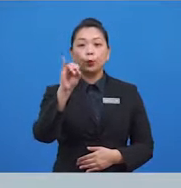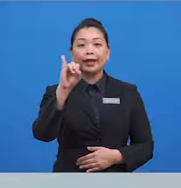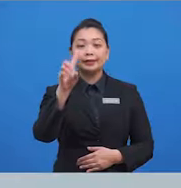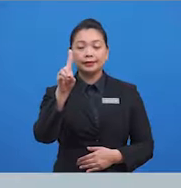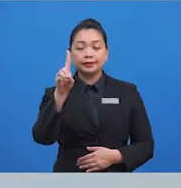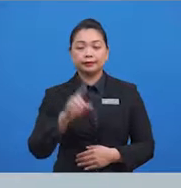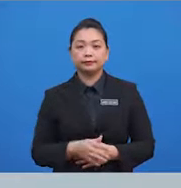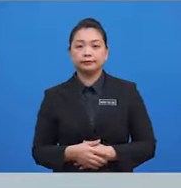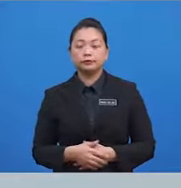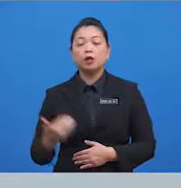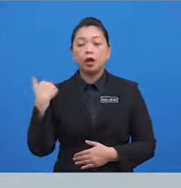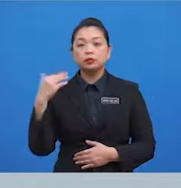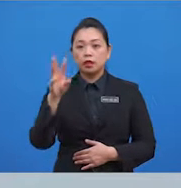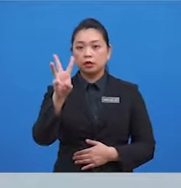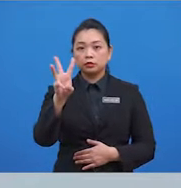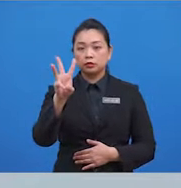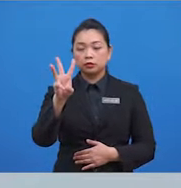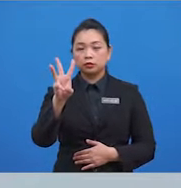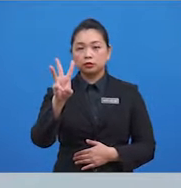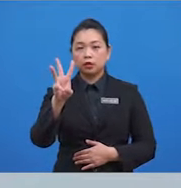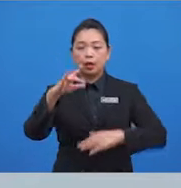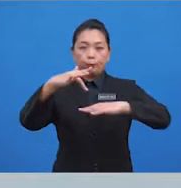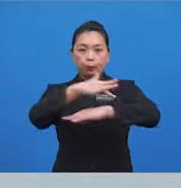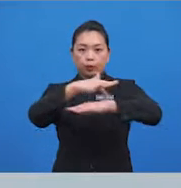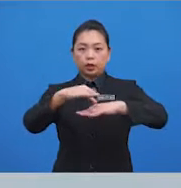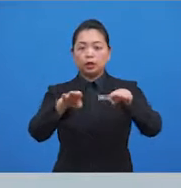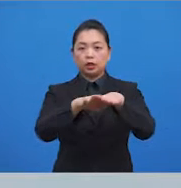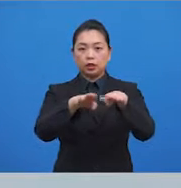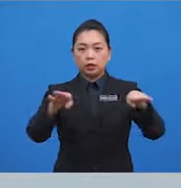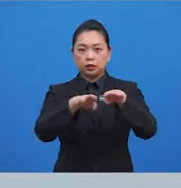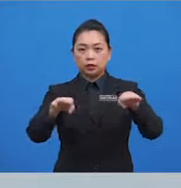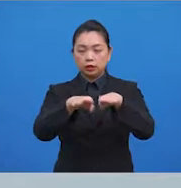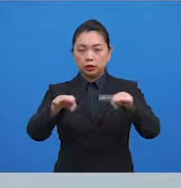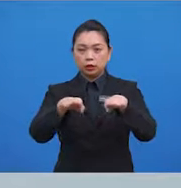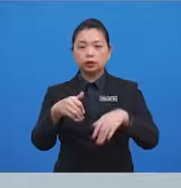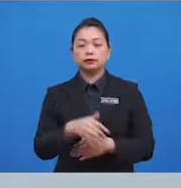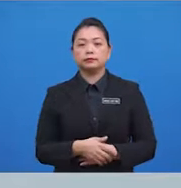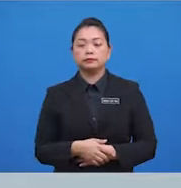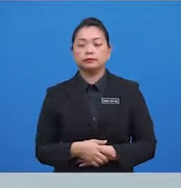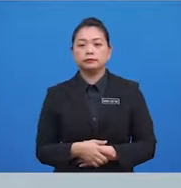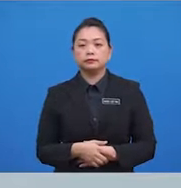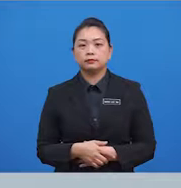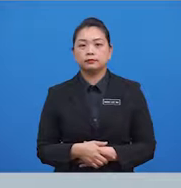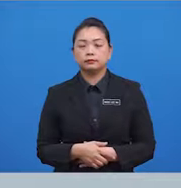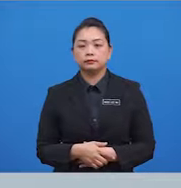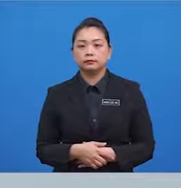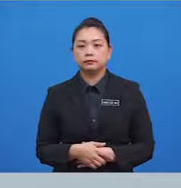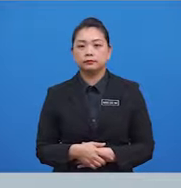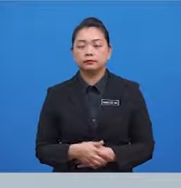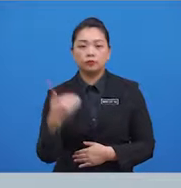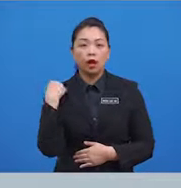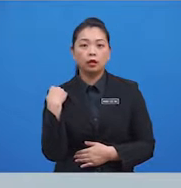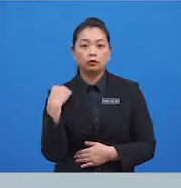Bentangannya mempunyai 6 permukaan rata yang terdiri daripada 4 permukaan segi 4 tepat dan